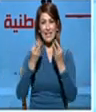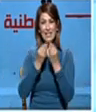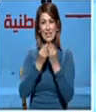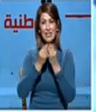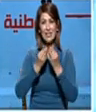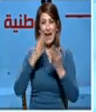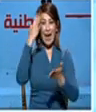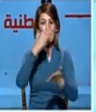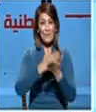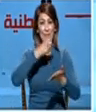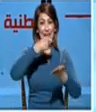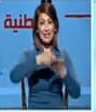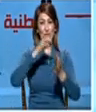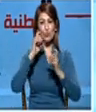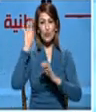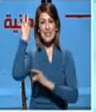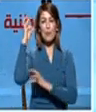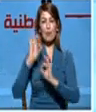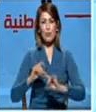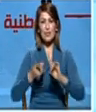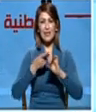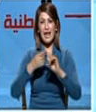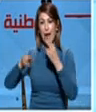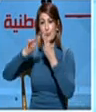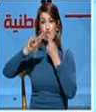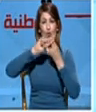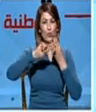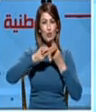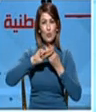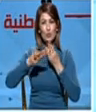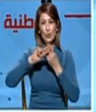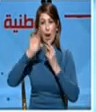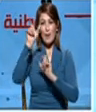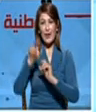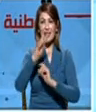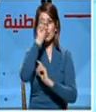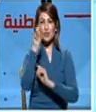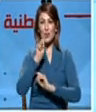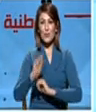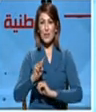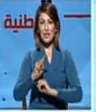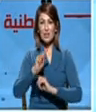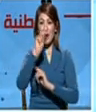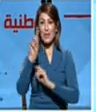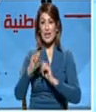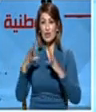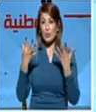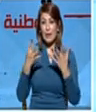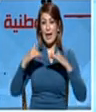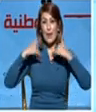البريد اه بشان حاولوا ان جاوبوا على كل التساؤلات وكل مشاغل الشارع